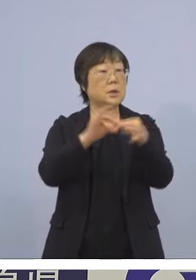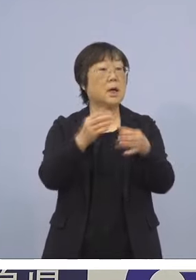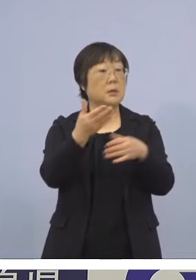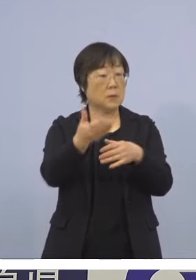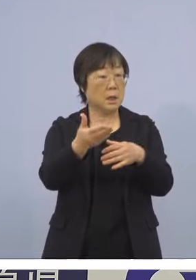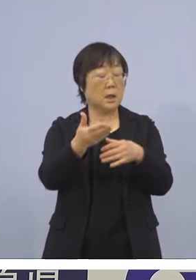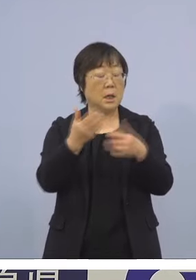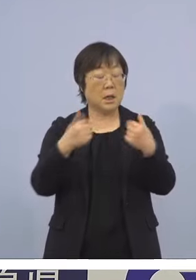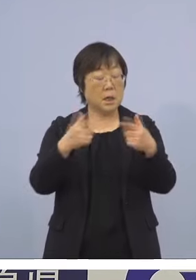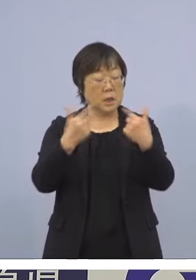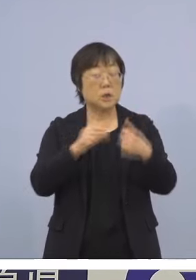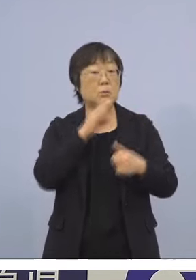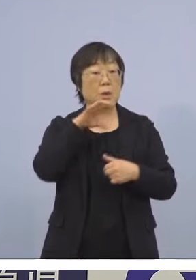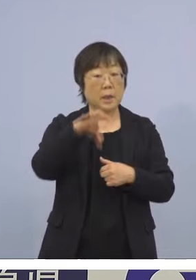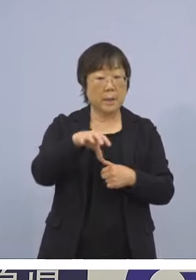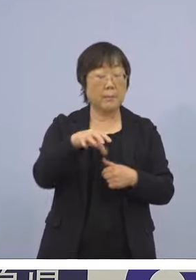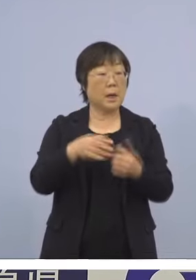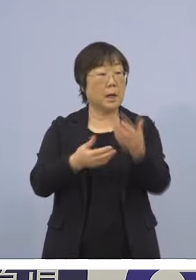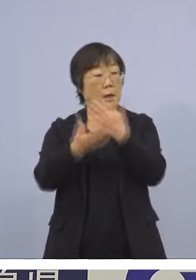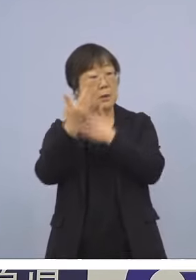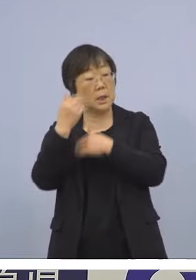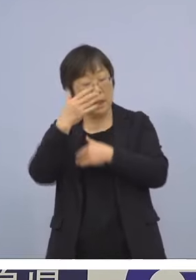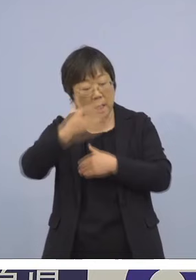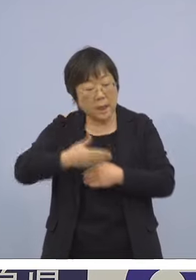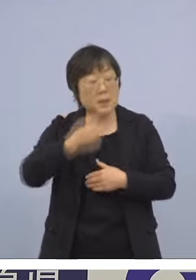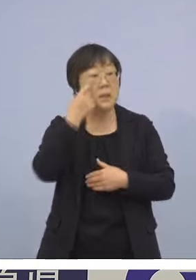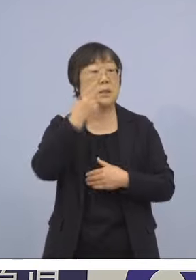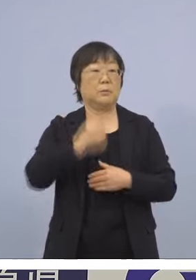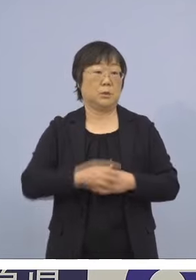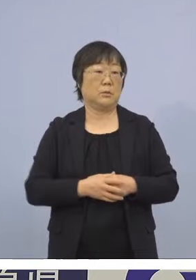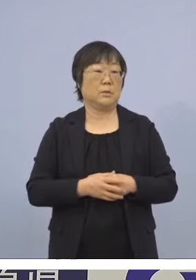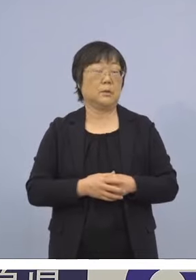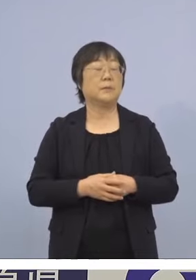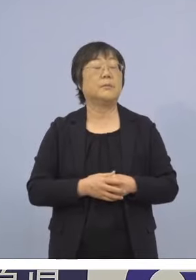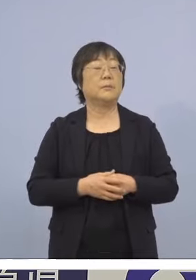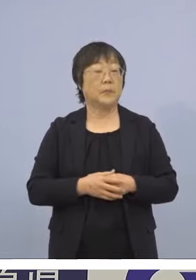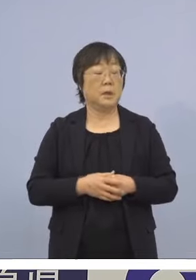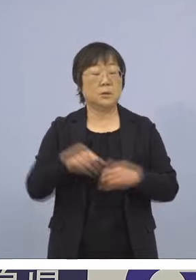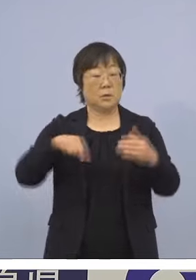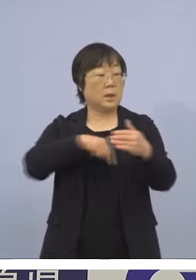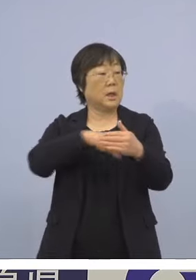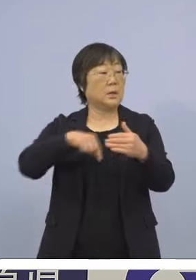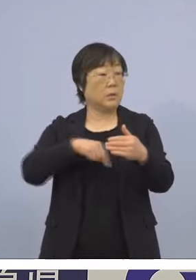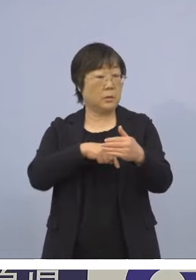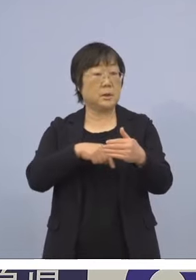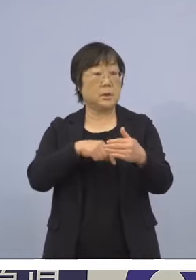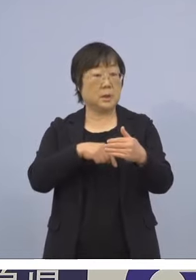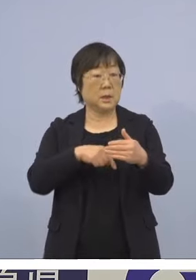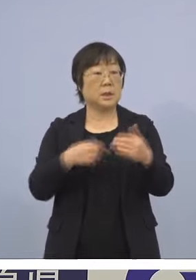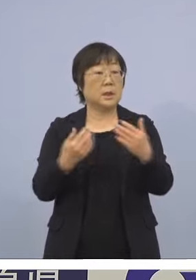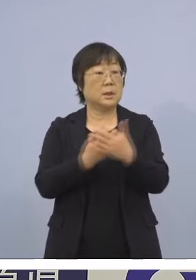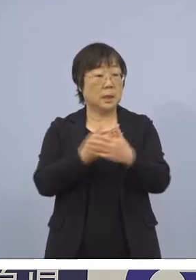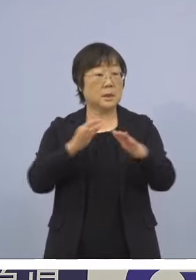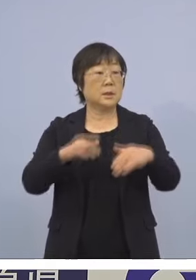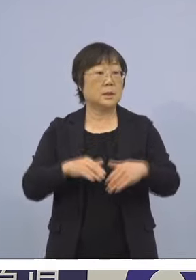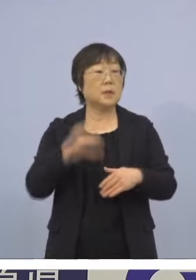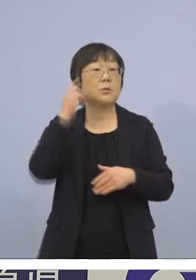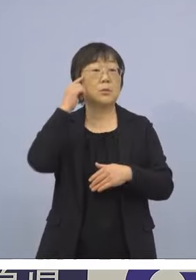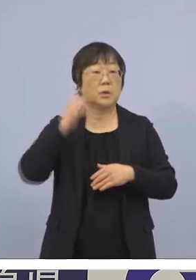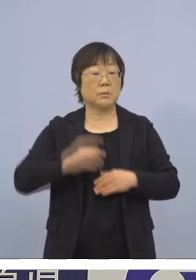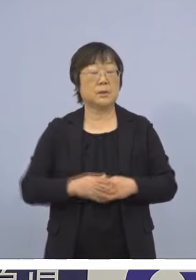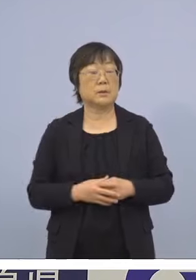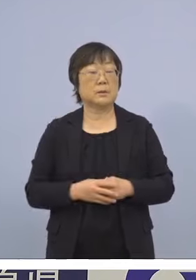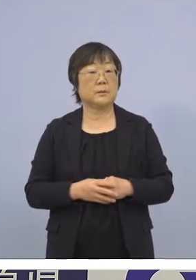に現場が振り返ってもらえるようなですね、まあ、こういった内容になっていると思います